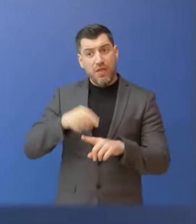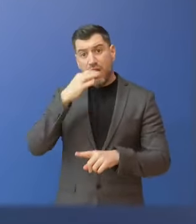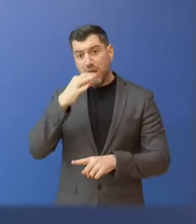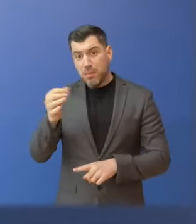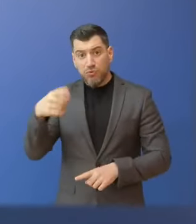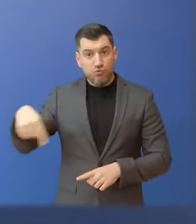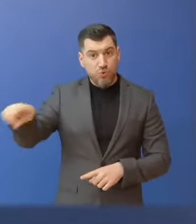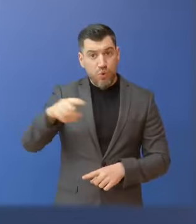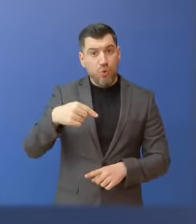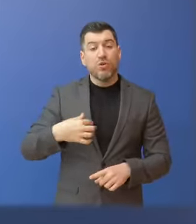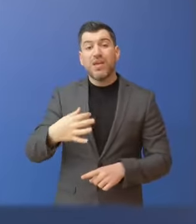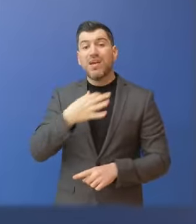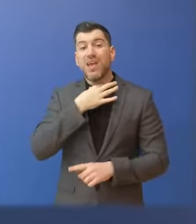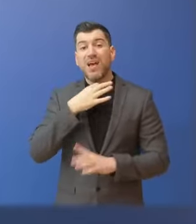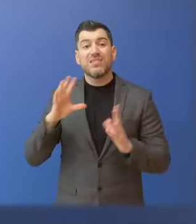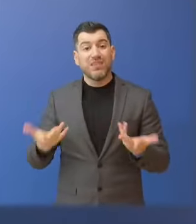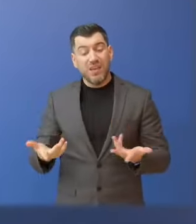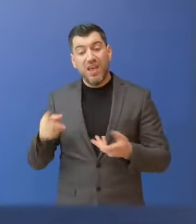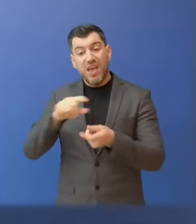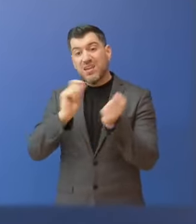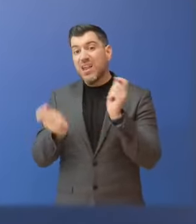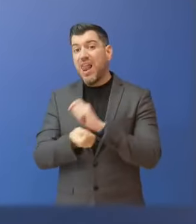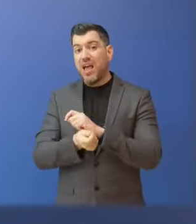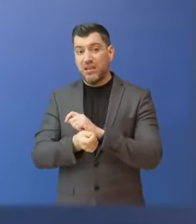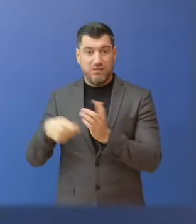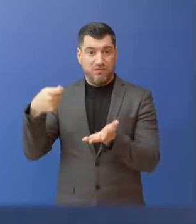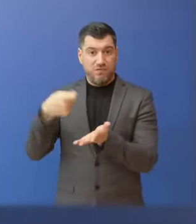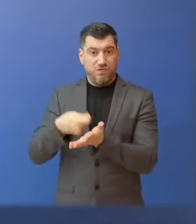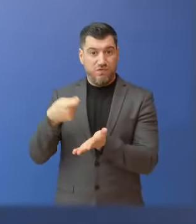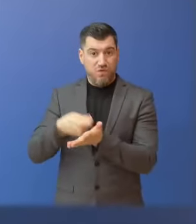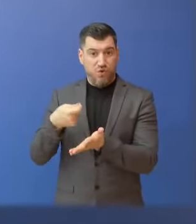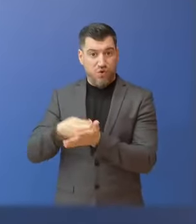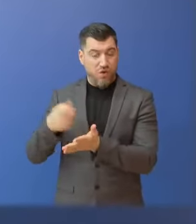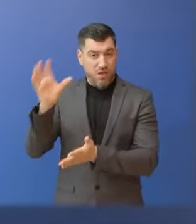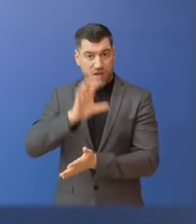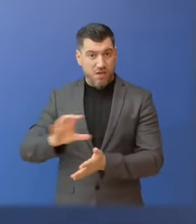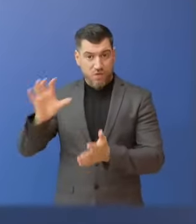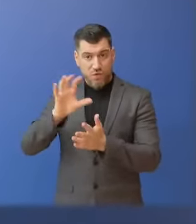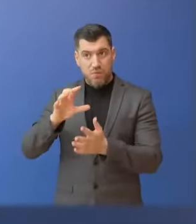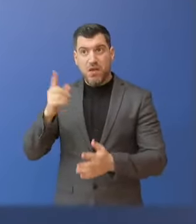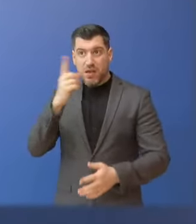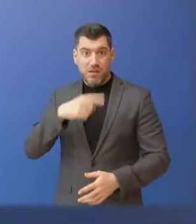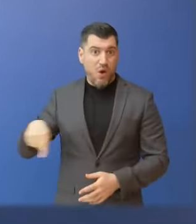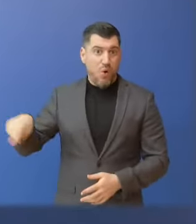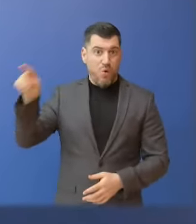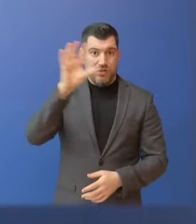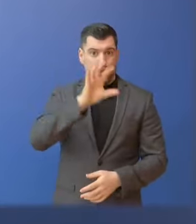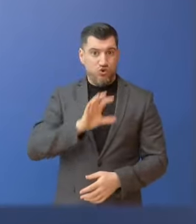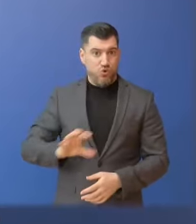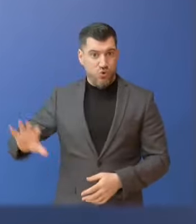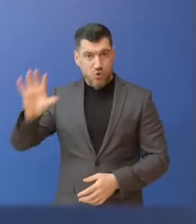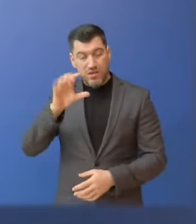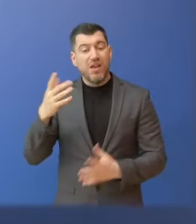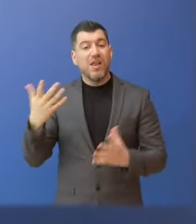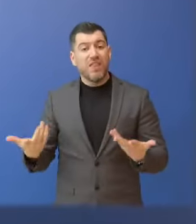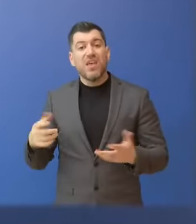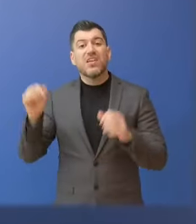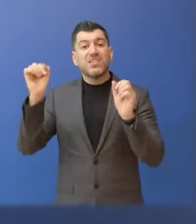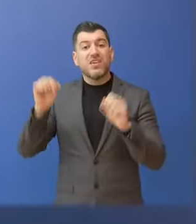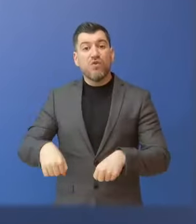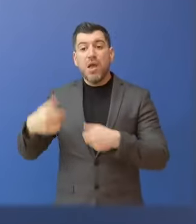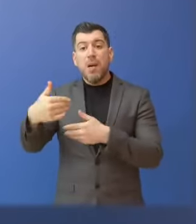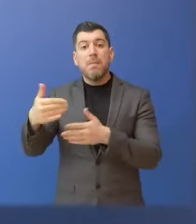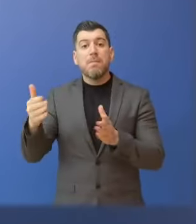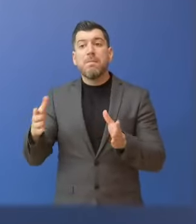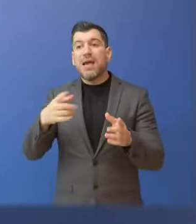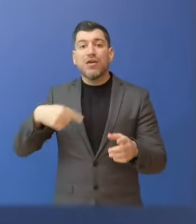προσέγγιση της ενδιάμεσης αναθεώρησης του πολυετούς δημοσιονομικού πλαισίου δηλαδή μια συμφωνία πακέτο που δεν θα περιλαμβάνει μόνο τη βοήθεια προς